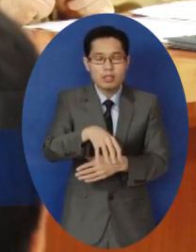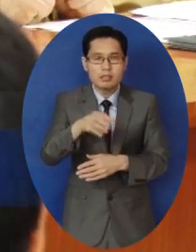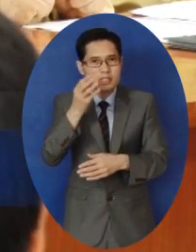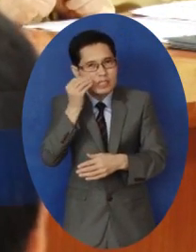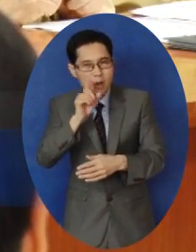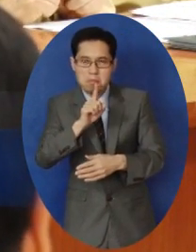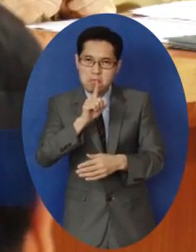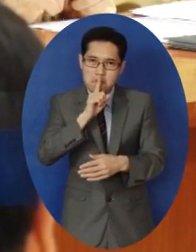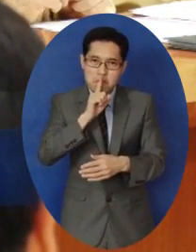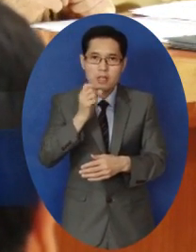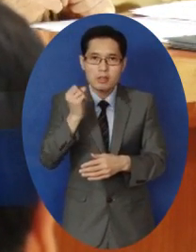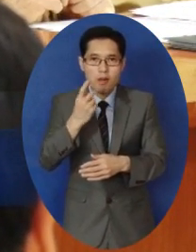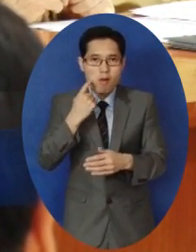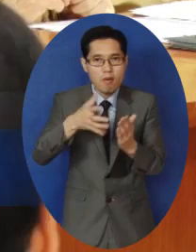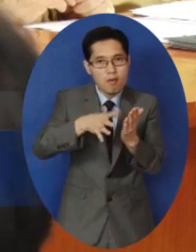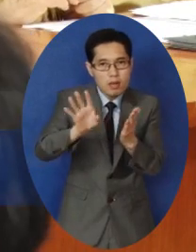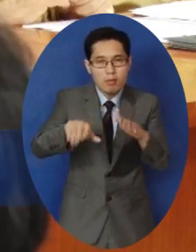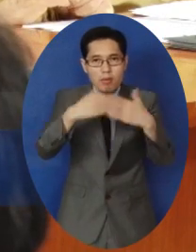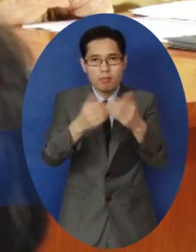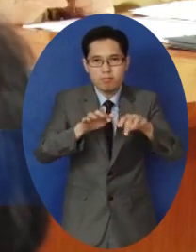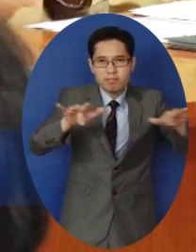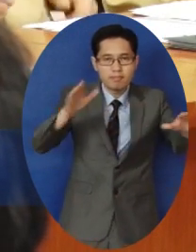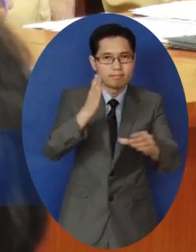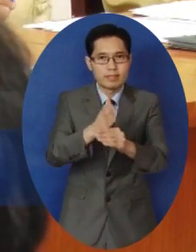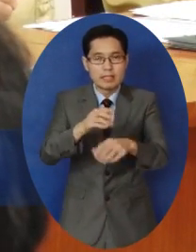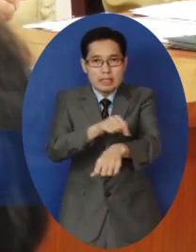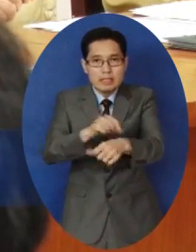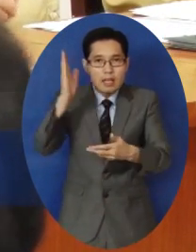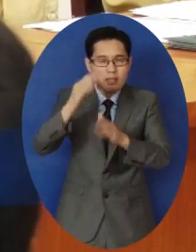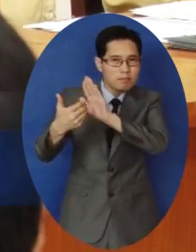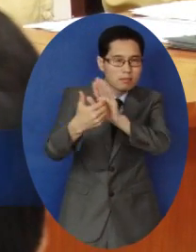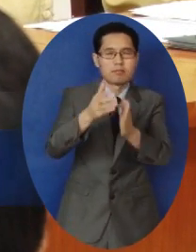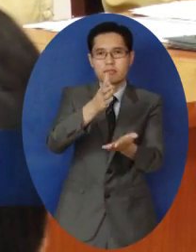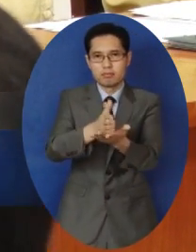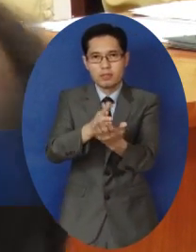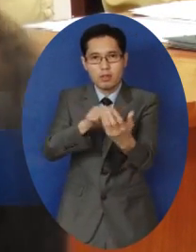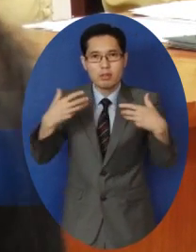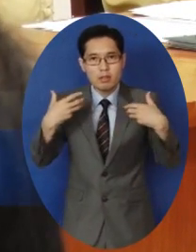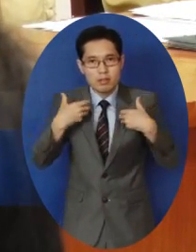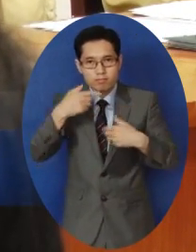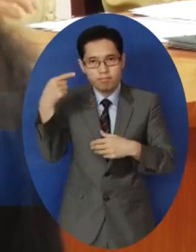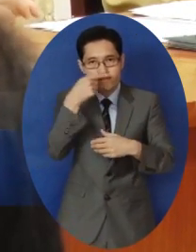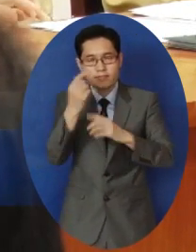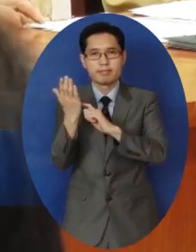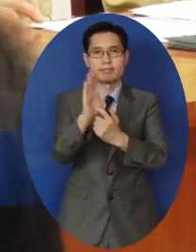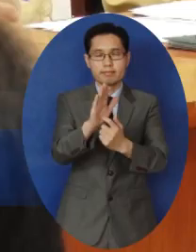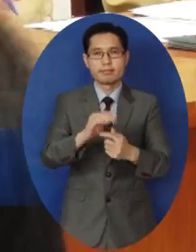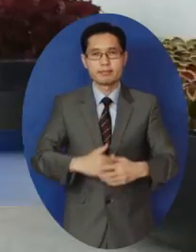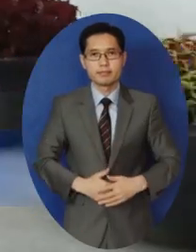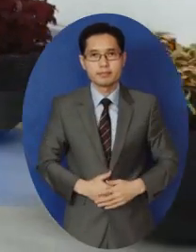없는 유언비어나 특정 학생 등원을 거부하는 사례 등이 발생하지 않도록 교육청 차원에서 강경 대응하기로